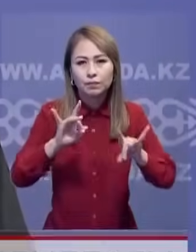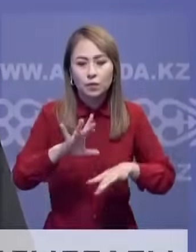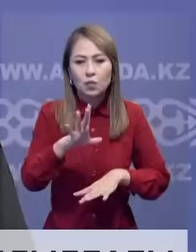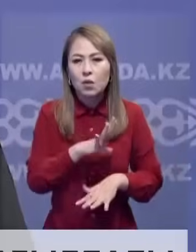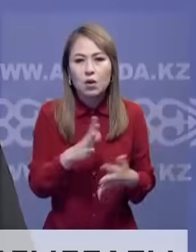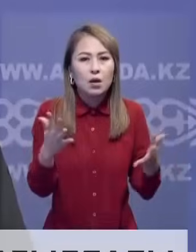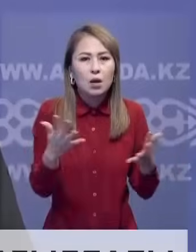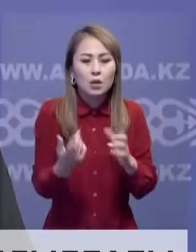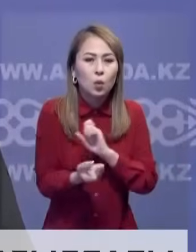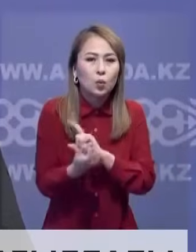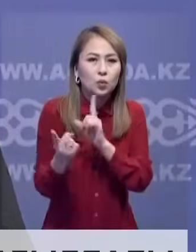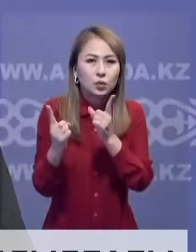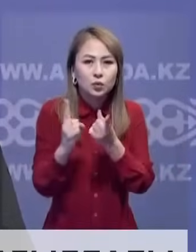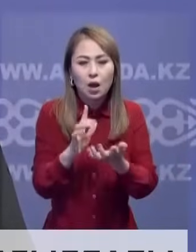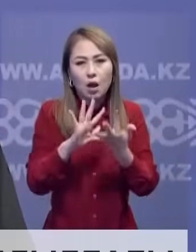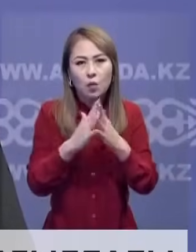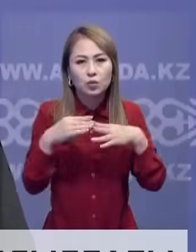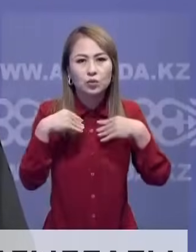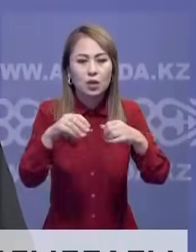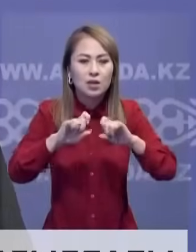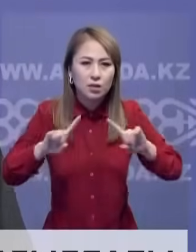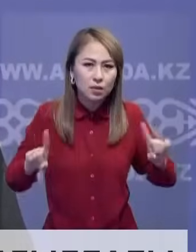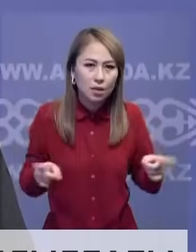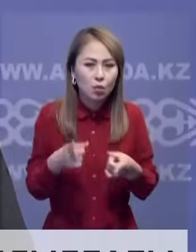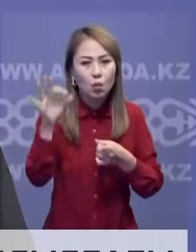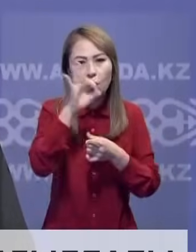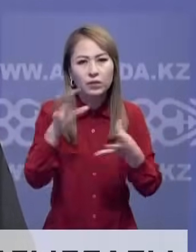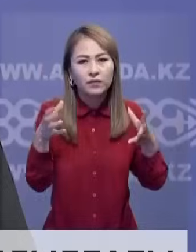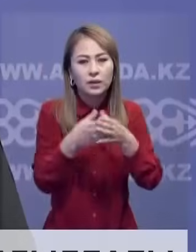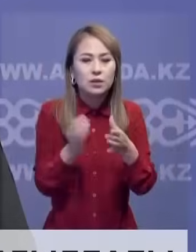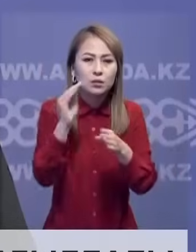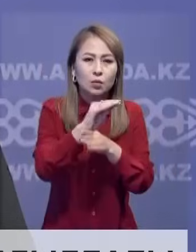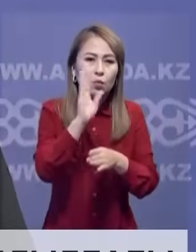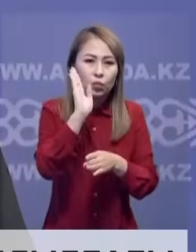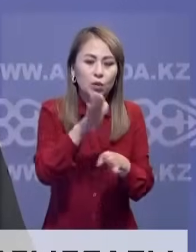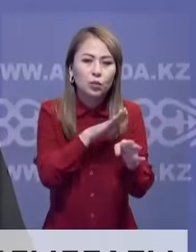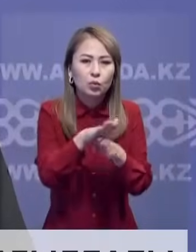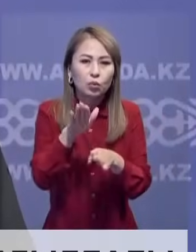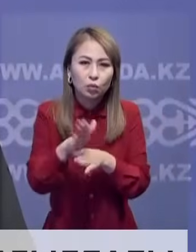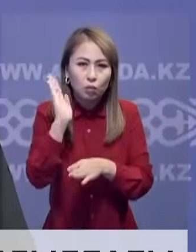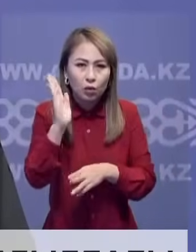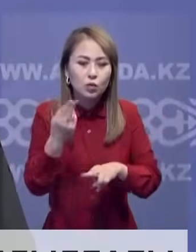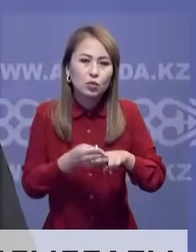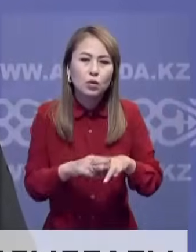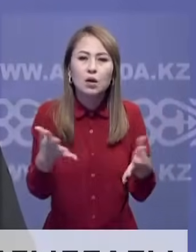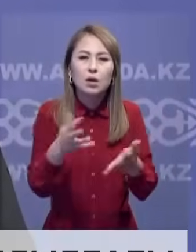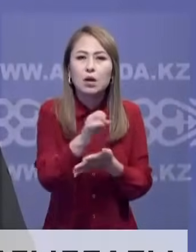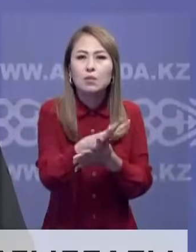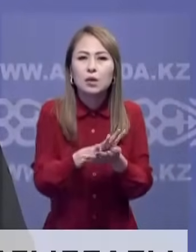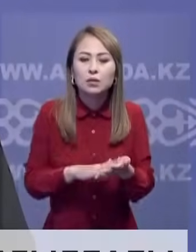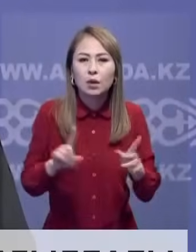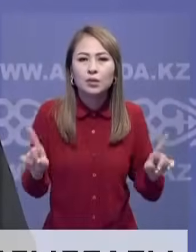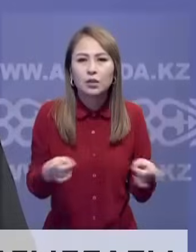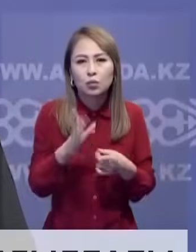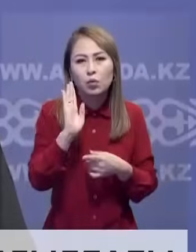қандай өзгерістер ауыл шаруашылығы кешенді дамыту концепцияға кіретін болатын толықтырулар болады. Соны қалай әрмен қарай дамытамыз?